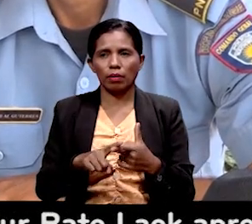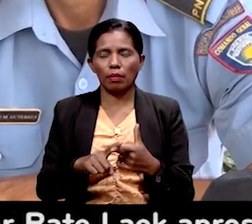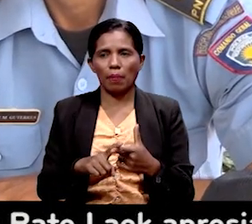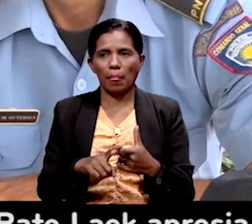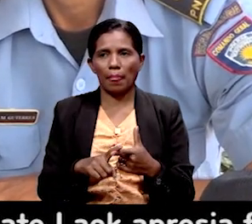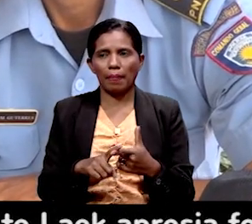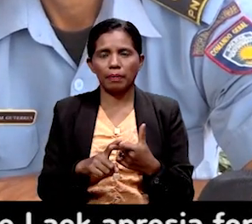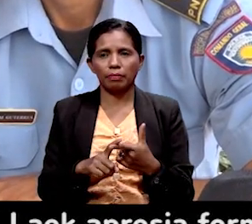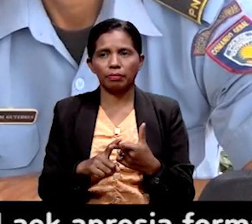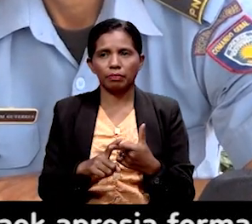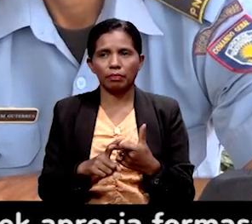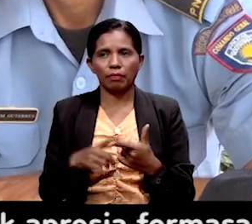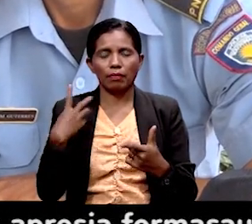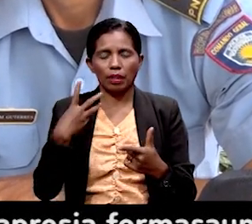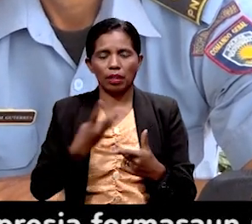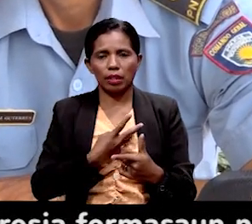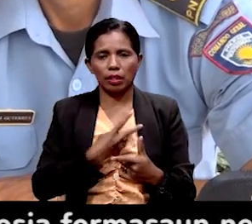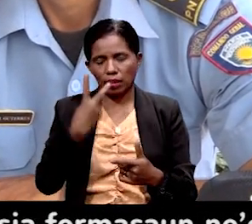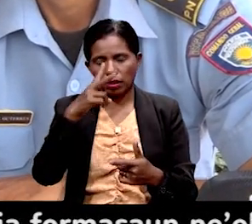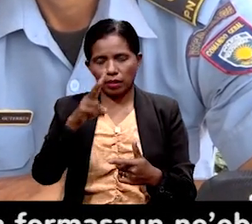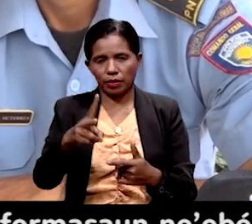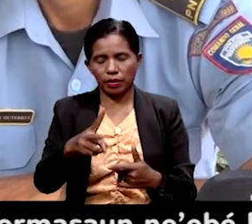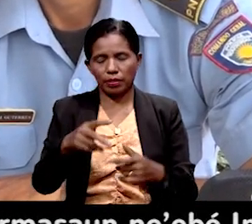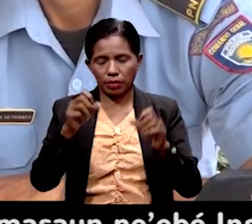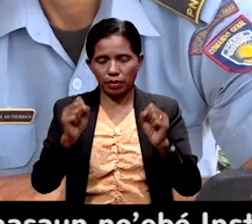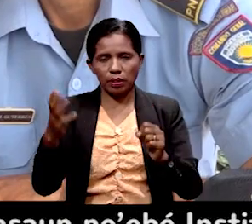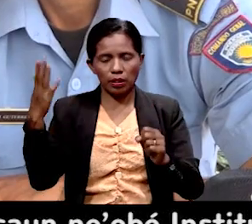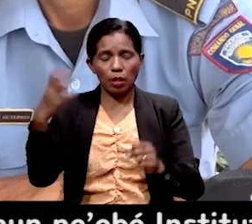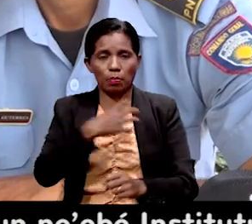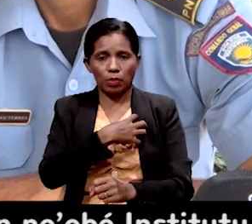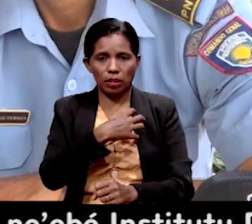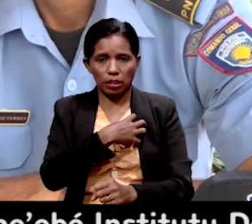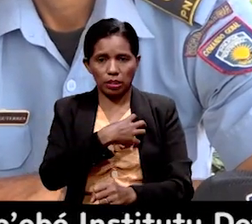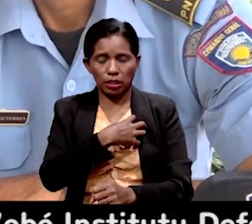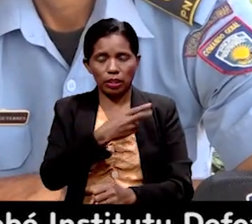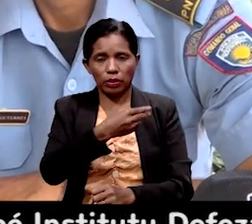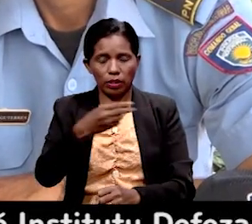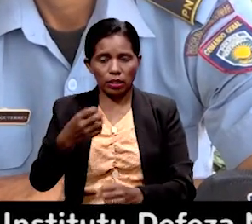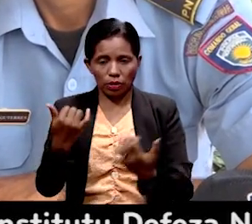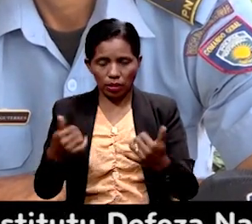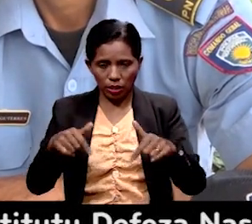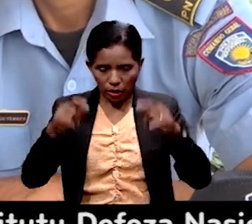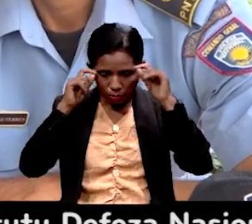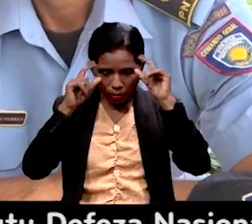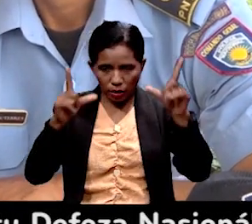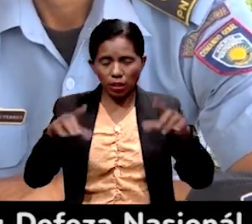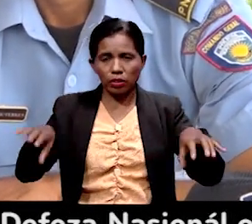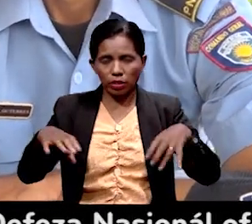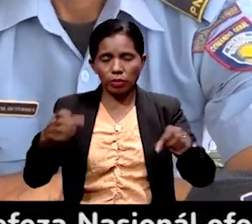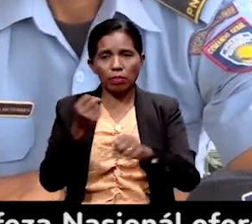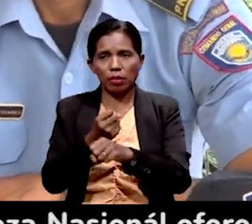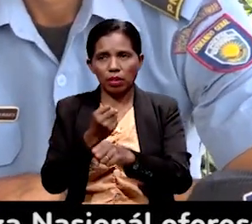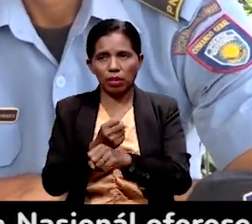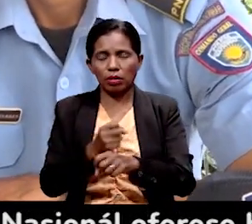obrigado wain tan ba itinia atase Polri nebe maka agora dau ihela ihet Timor Leste nemo serius makas